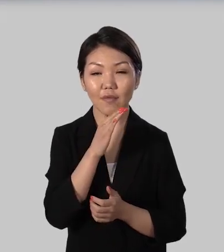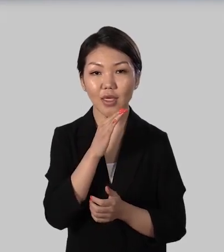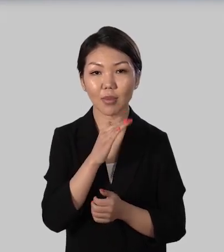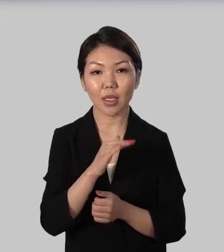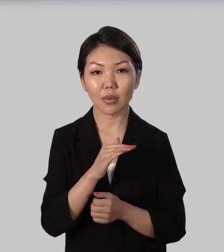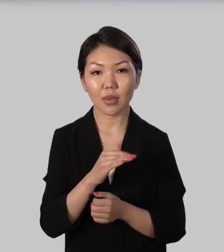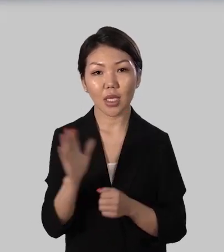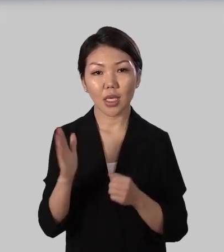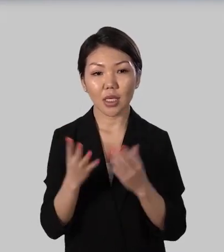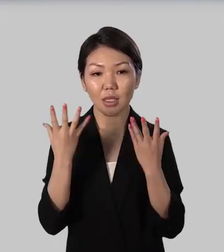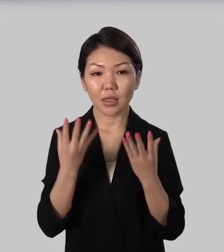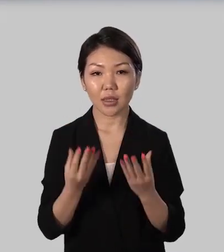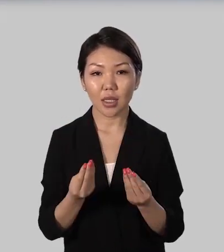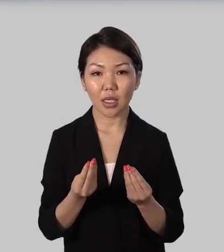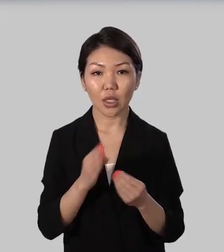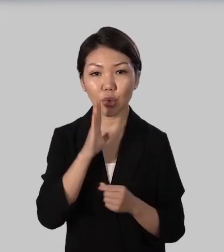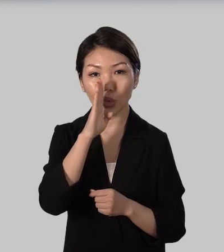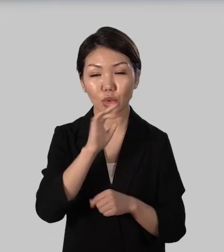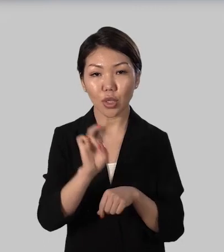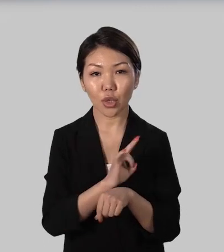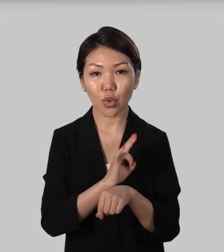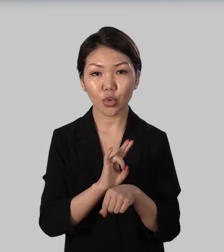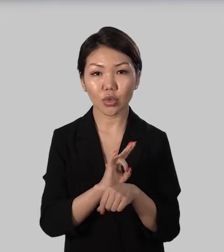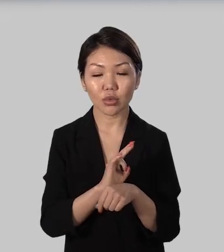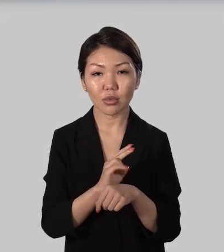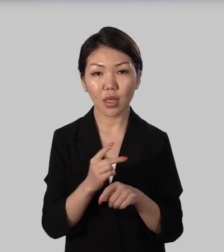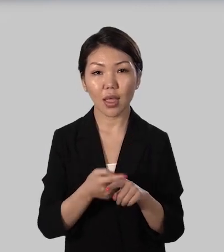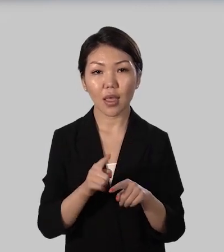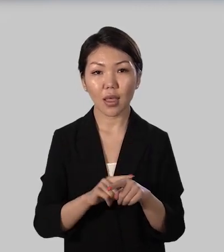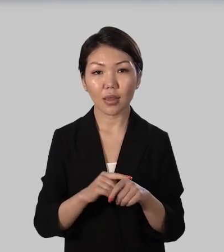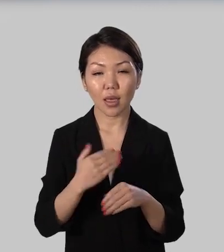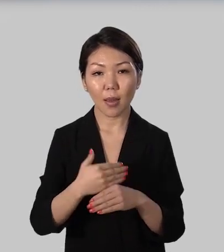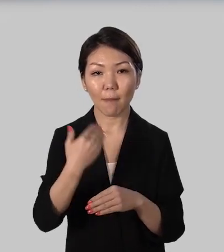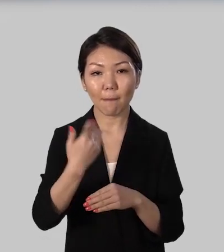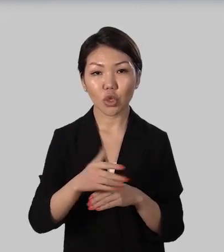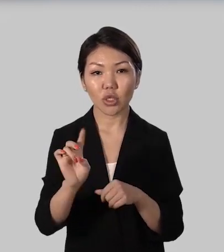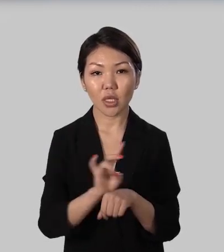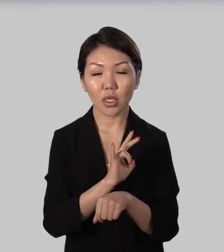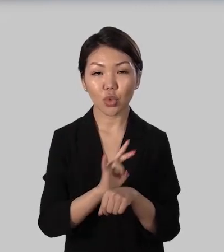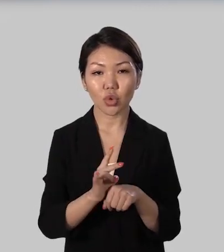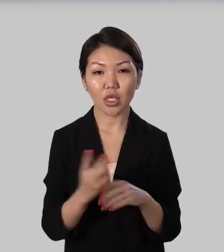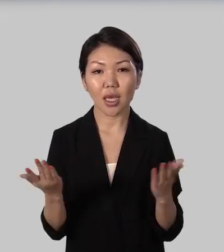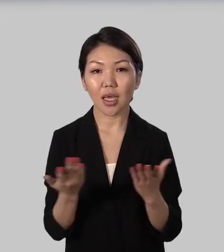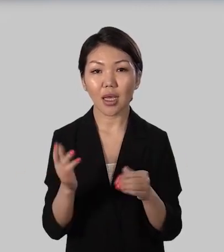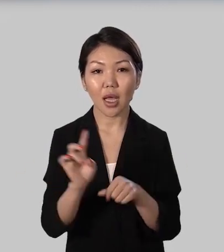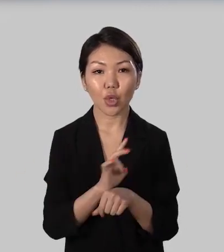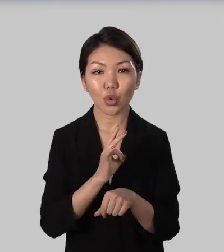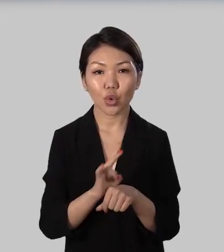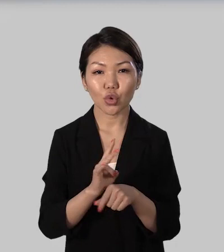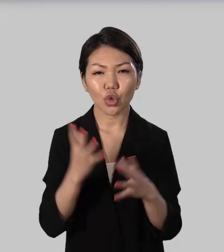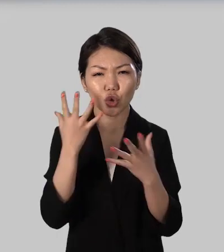вечер ночь какая она тёмная-тёмная